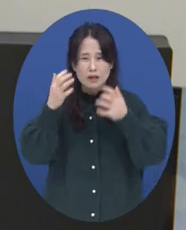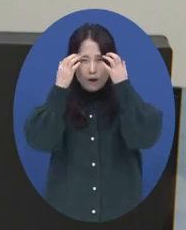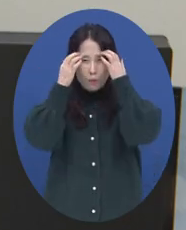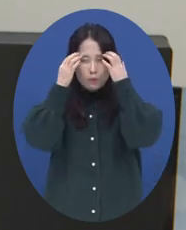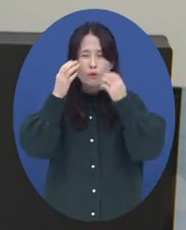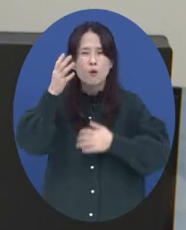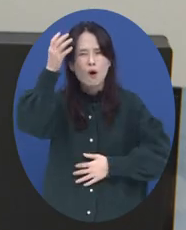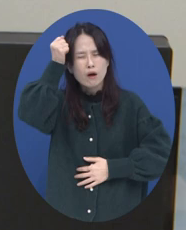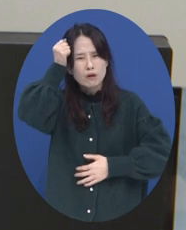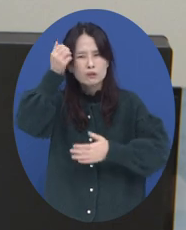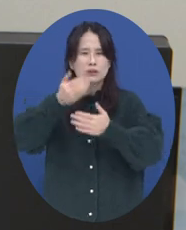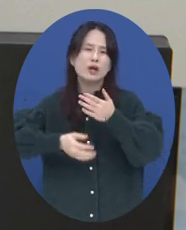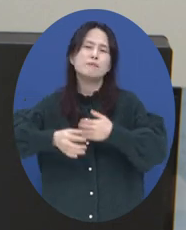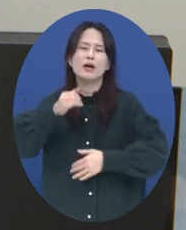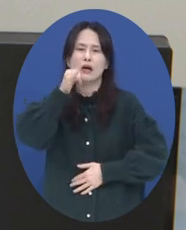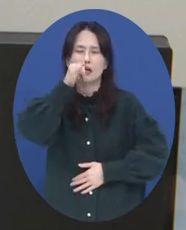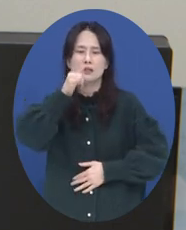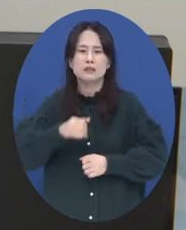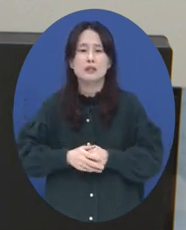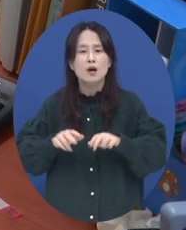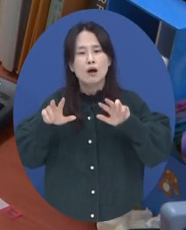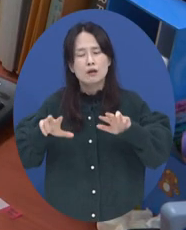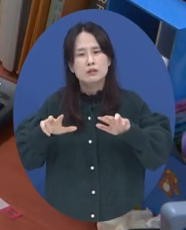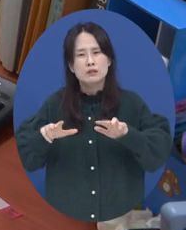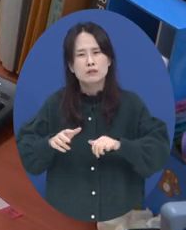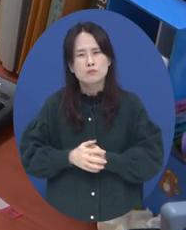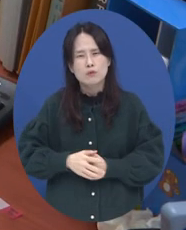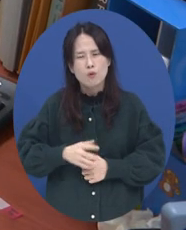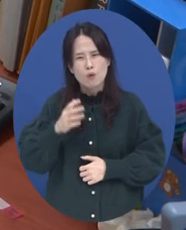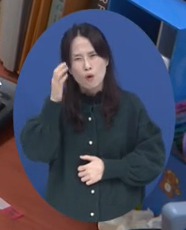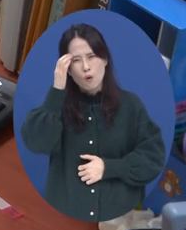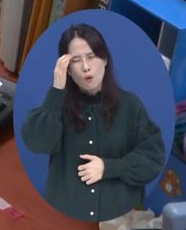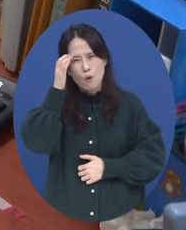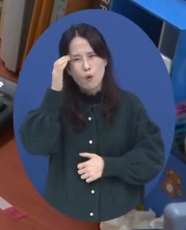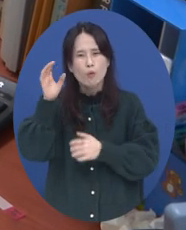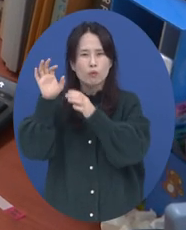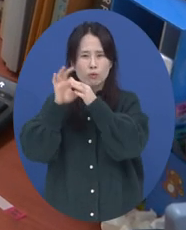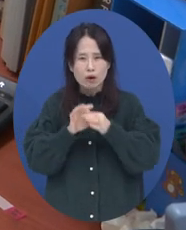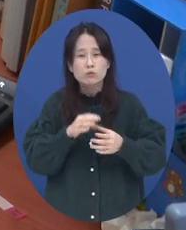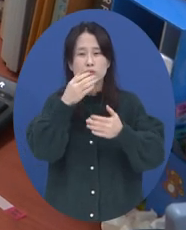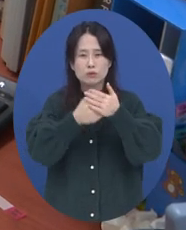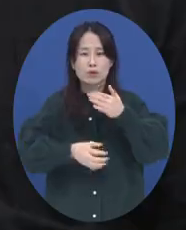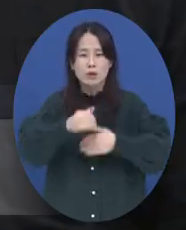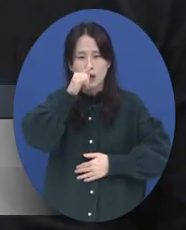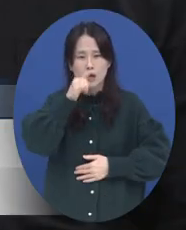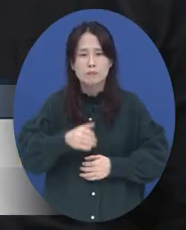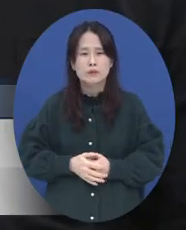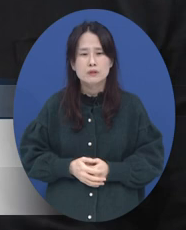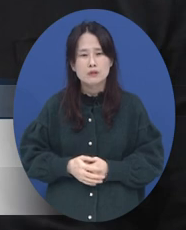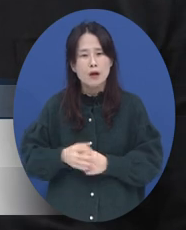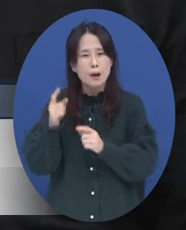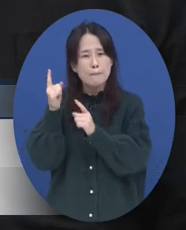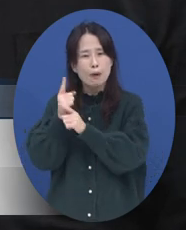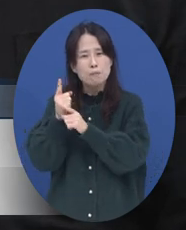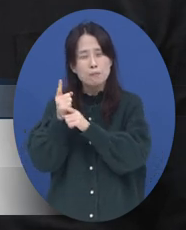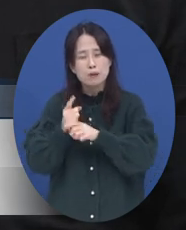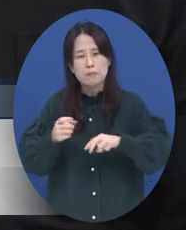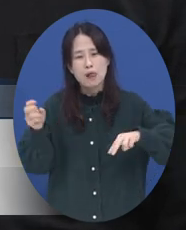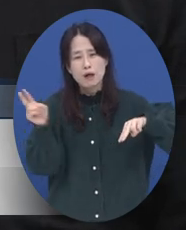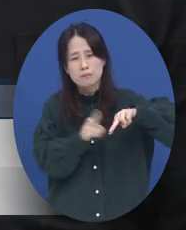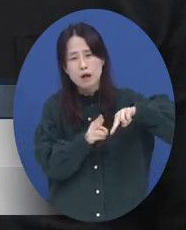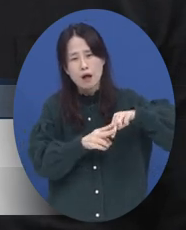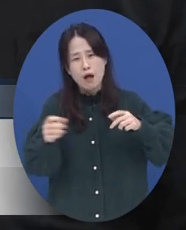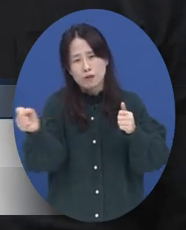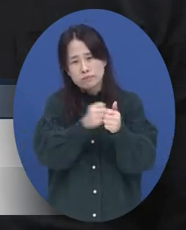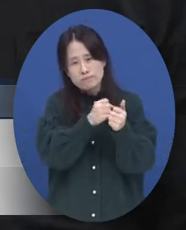고통은 삶 전체에 영향을 끼쳤고 그 고통은 아직도 진행 중입니다. 매일